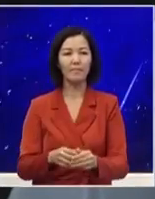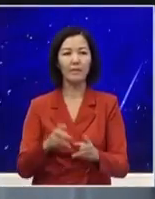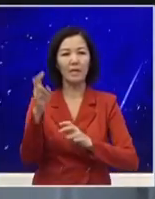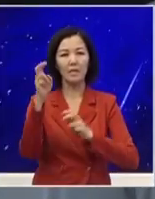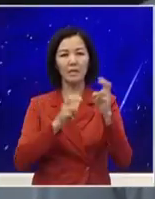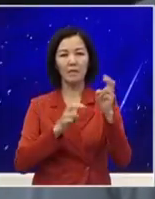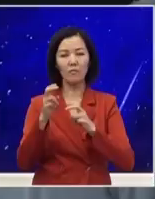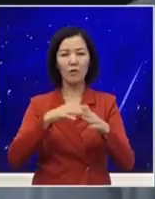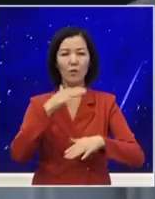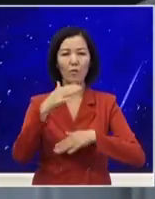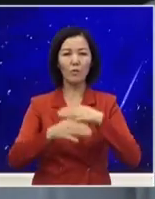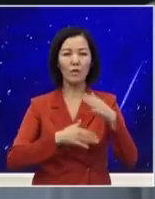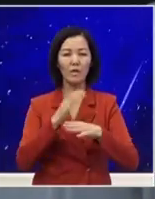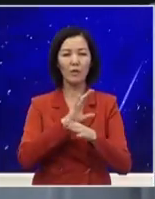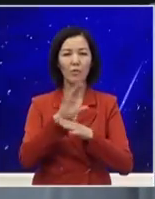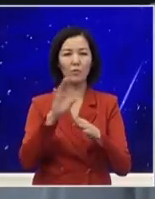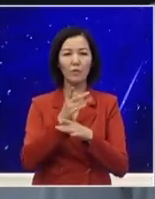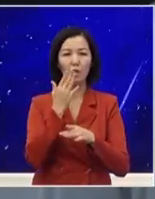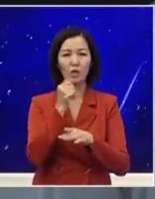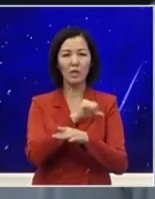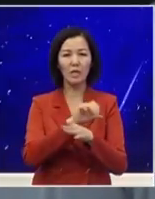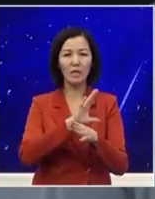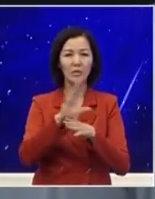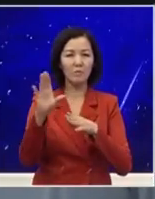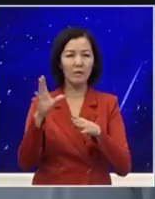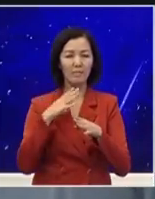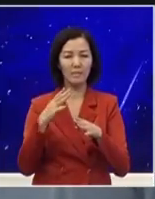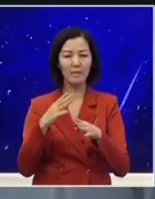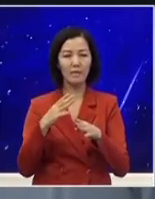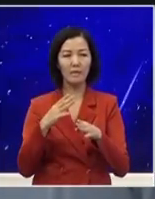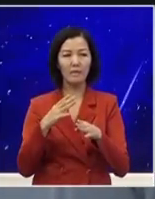Зауыттағы өнделген өнімді шетелге жібереміз.